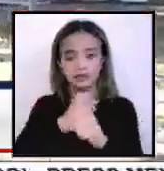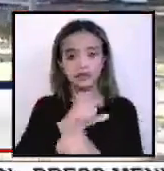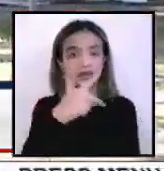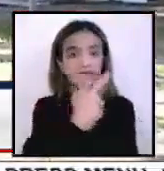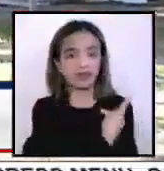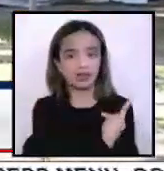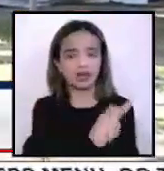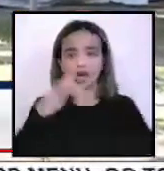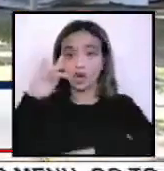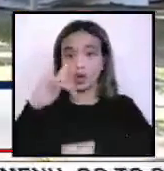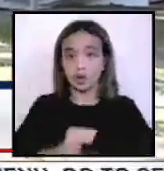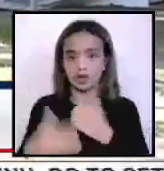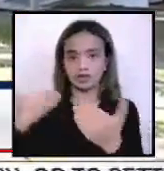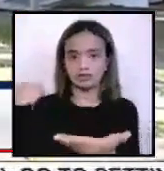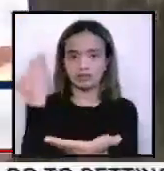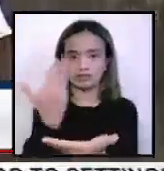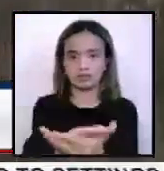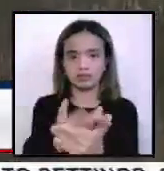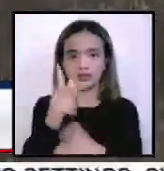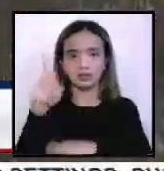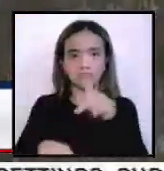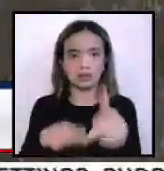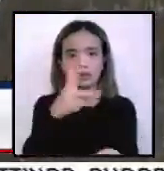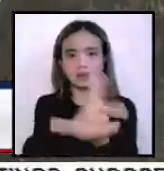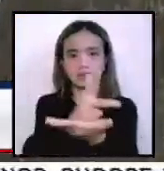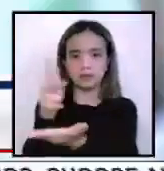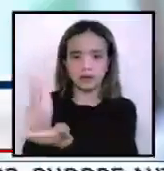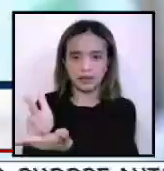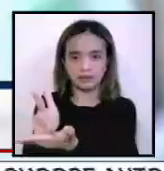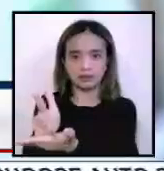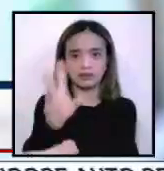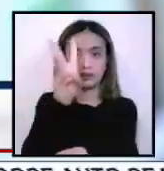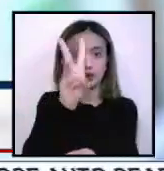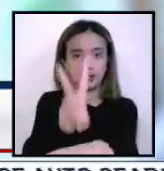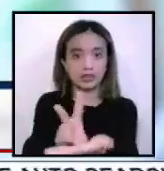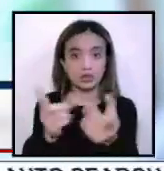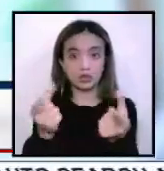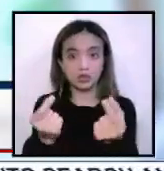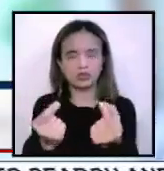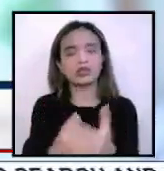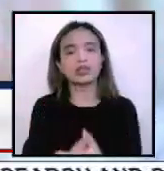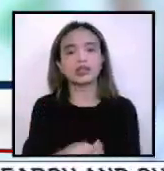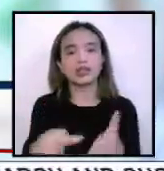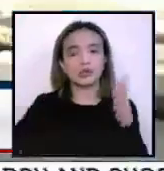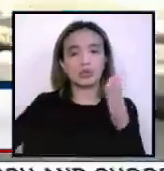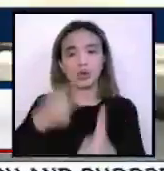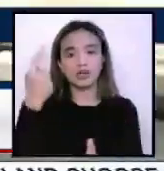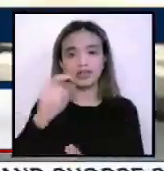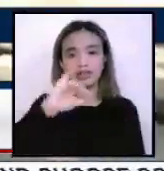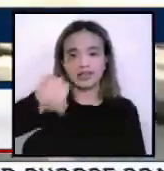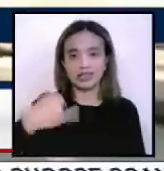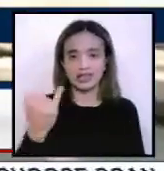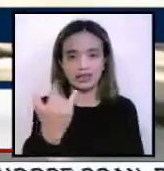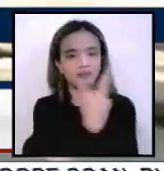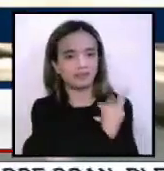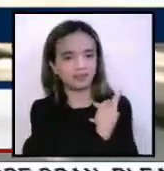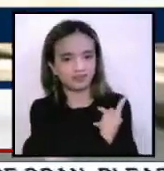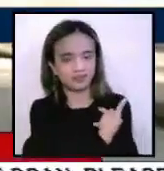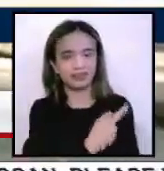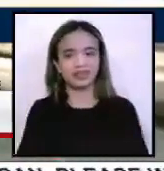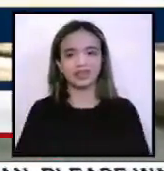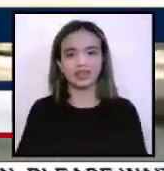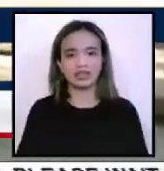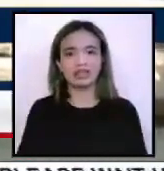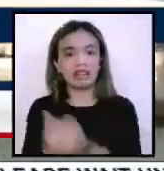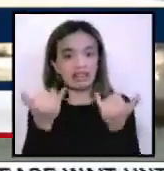pumunta sa People's Park Vaccination Hub para sa pagtanggap ng single shot Janssen vaccine. Karoon lang eh, karoon pa man